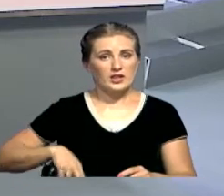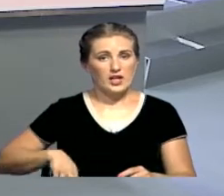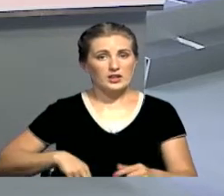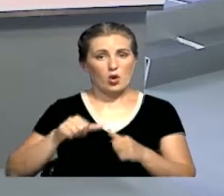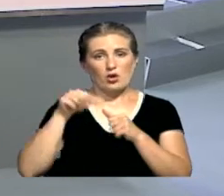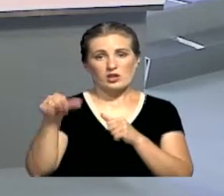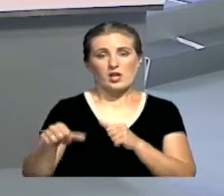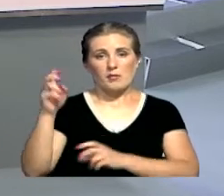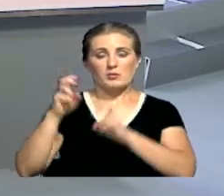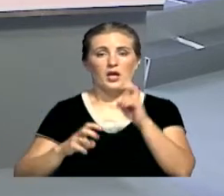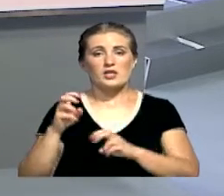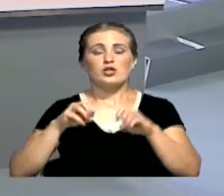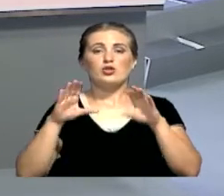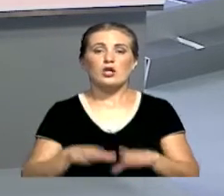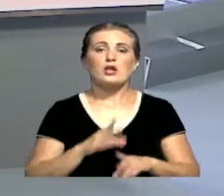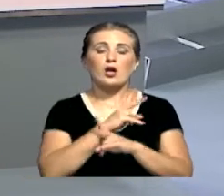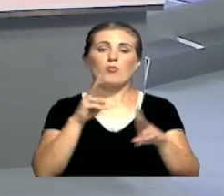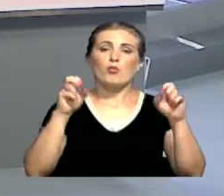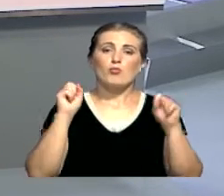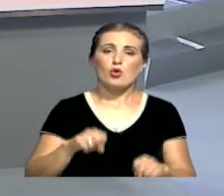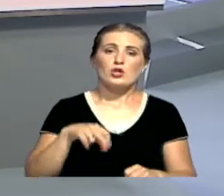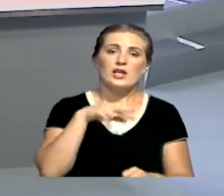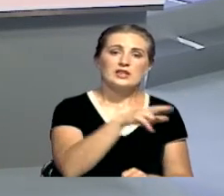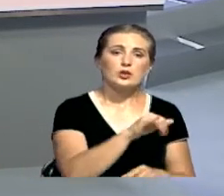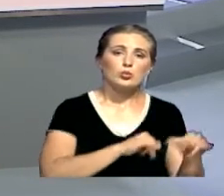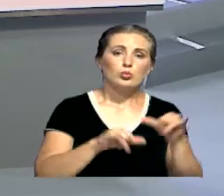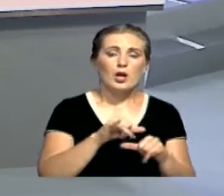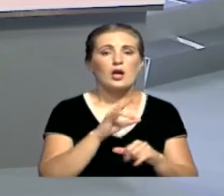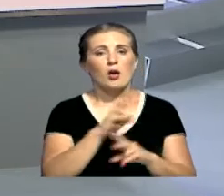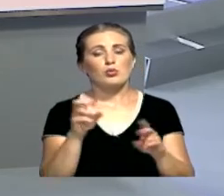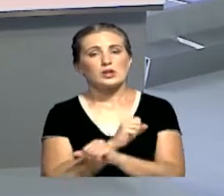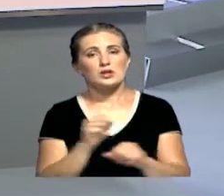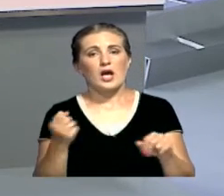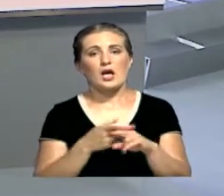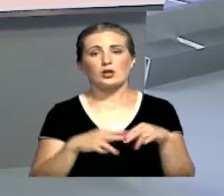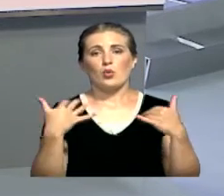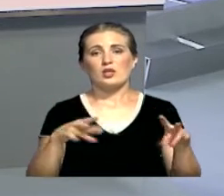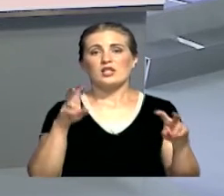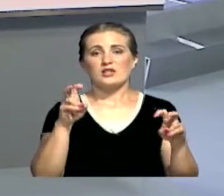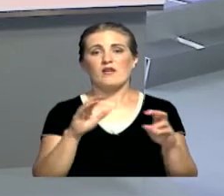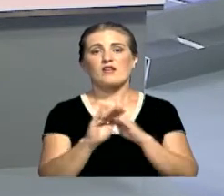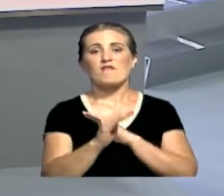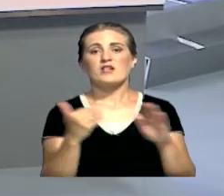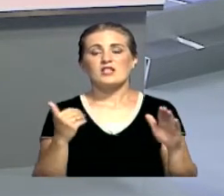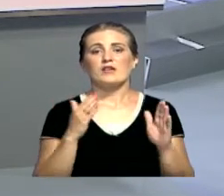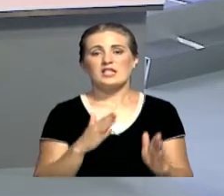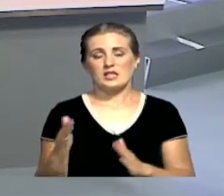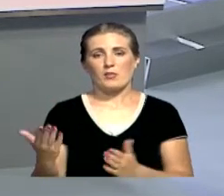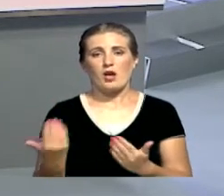предприятия решает кому можно идти куда-то кому нельзя это уже вызов системе вот вы